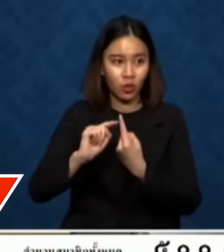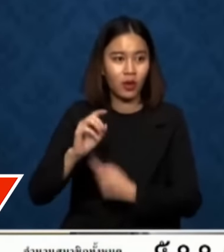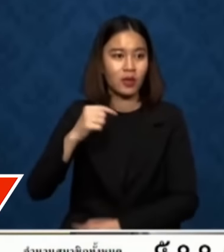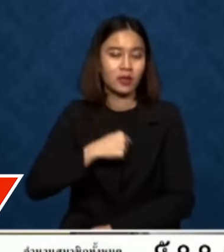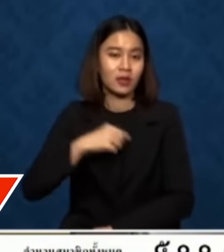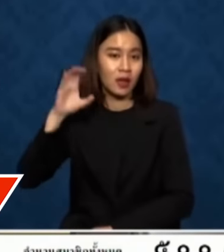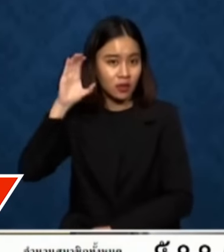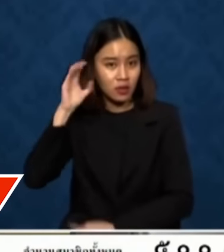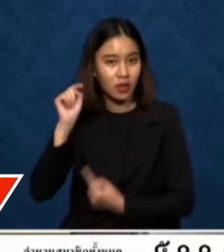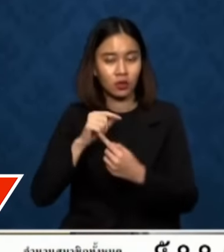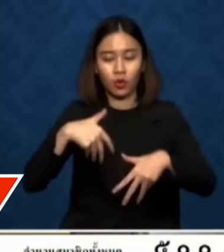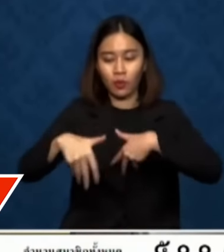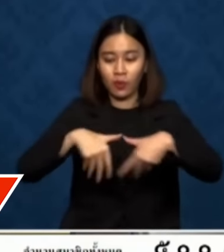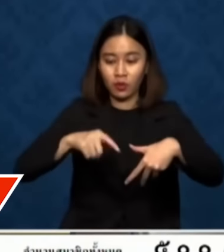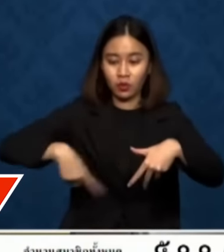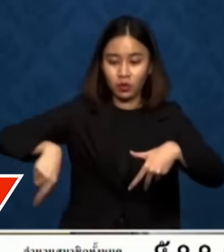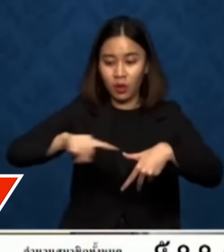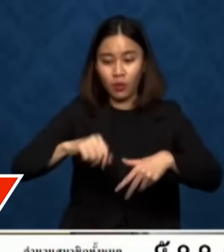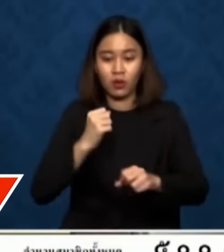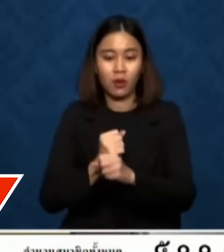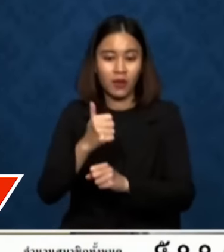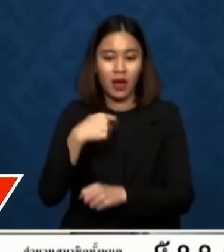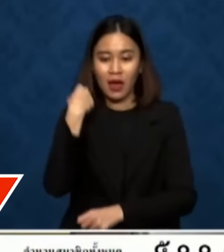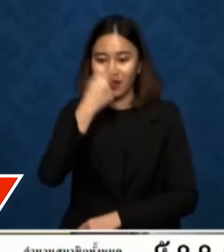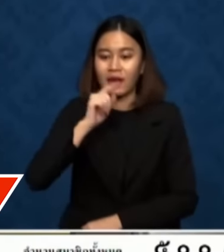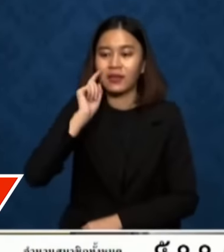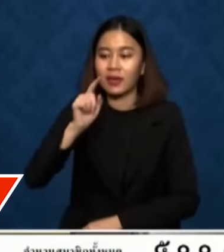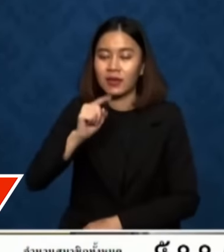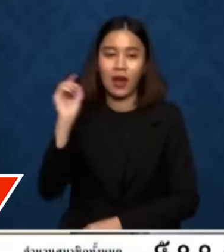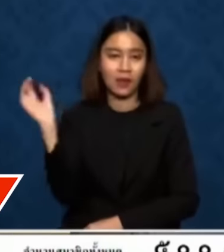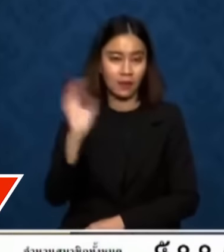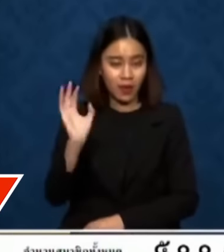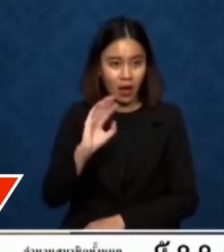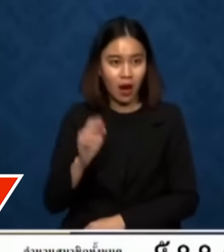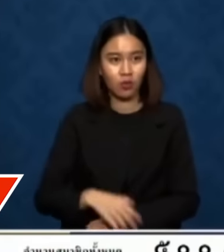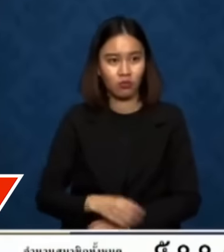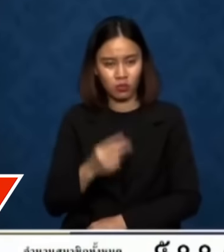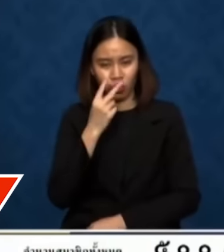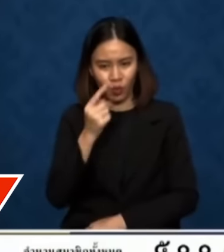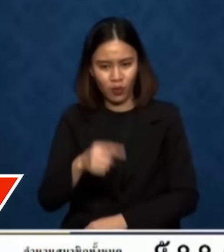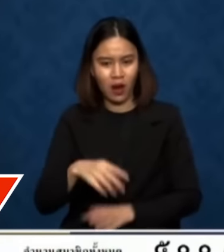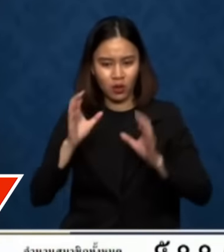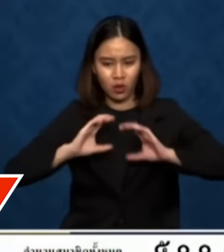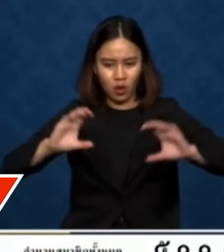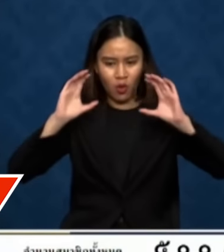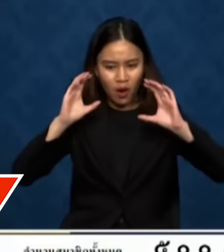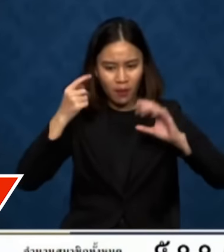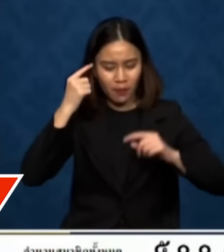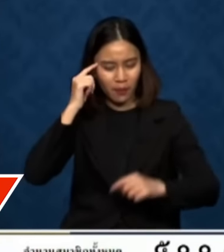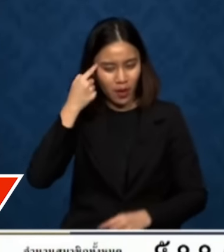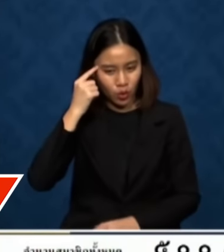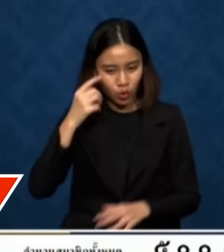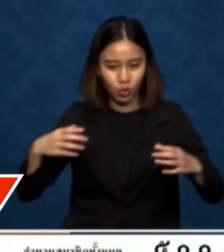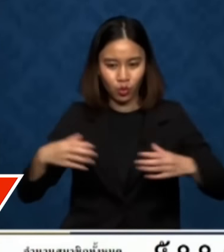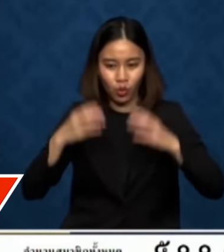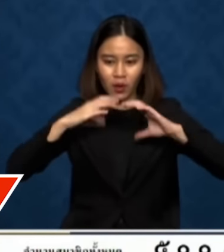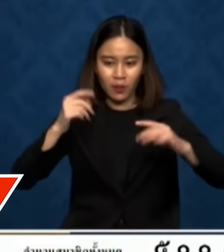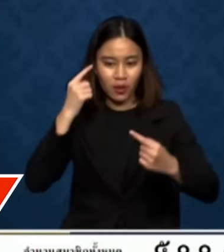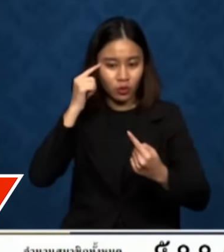อเชื่อใจจากประชาชนอย่าให้คนเขาด่าได้ค่ะว่าดูไปแล้วรัฐบาลนี้ไม่รู้ว่าเป็นรัฐบาลเ